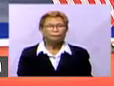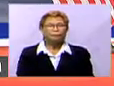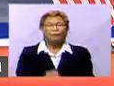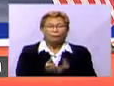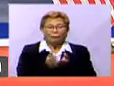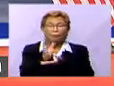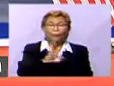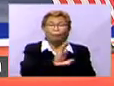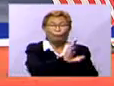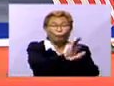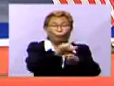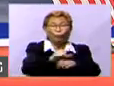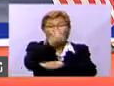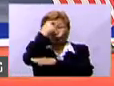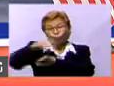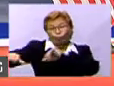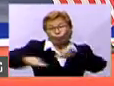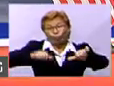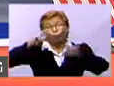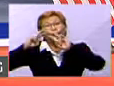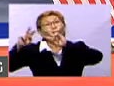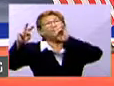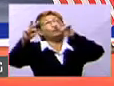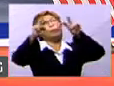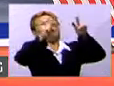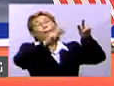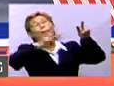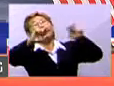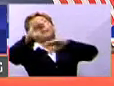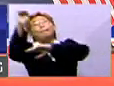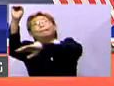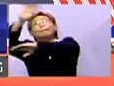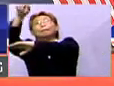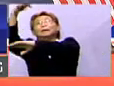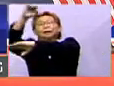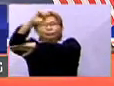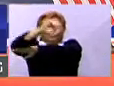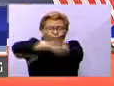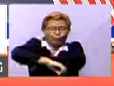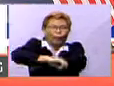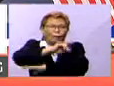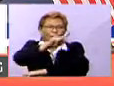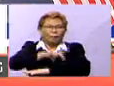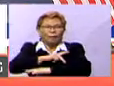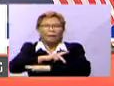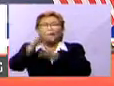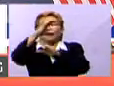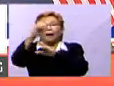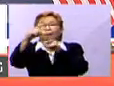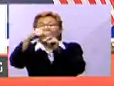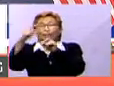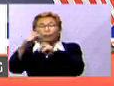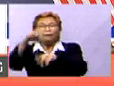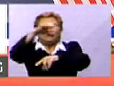Sebuah kapal layar yang digunakan untuk aktiviti melihat pemandangan matahari terbenam milik sebuah syarikat pelancongan tempatan ditahan